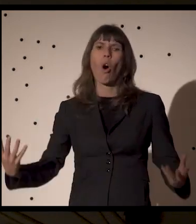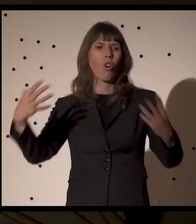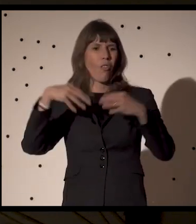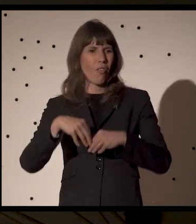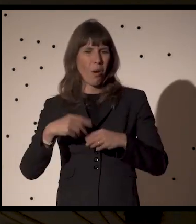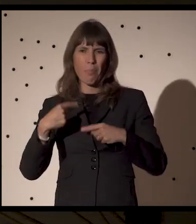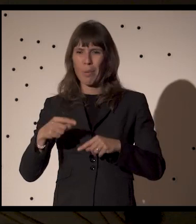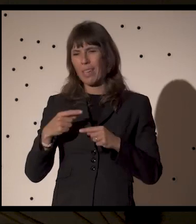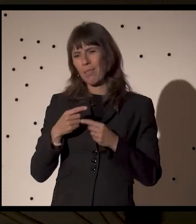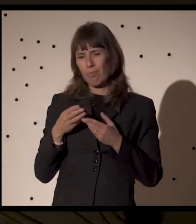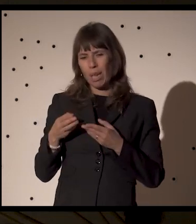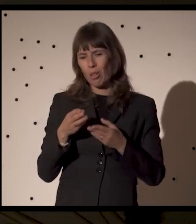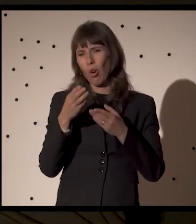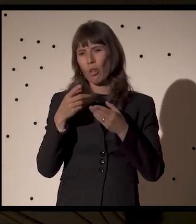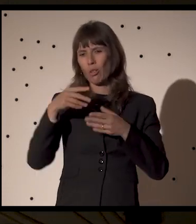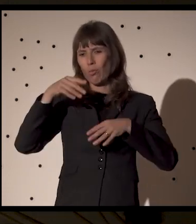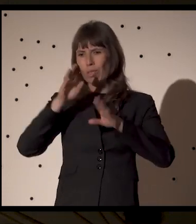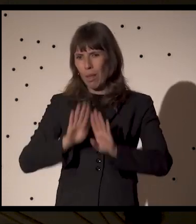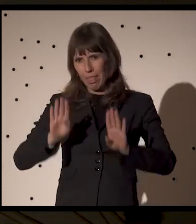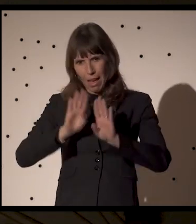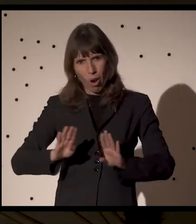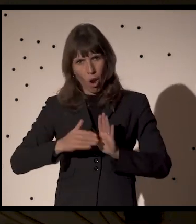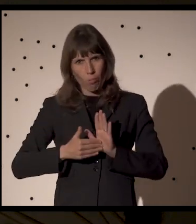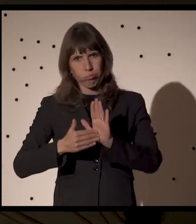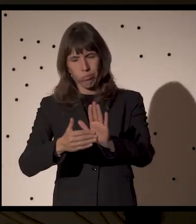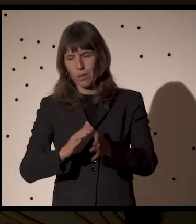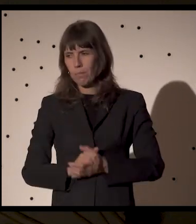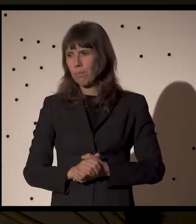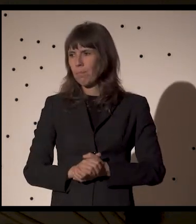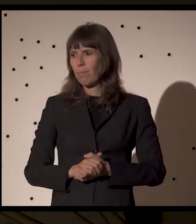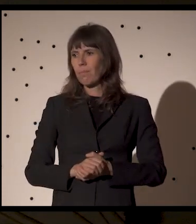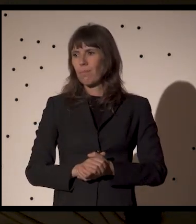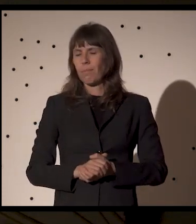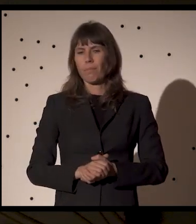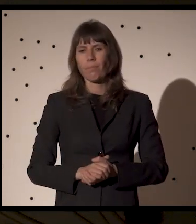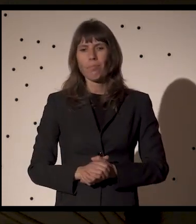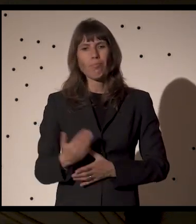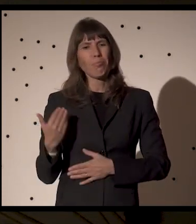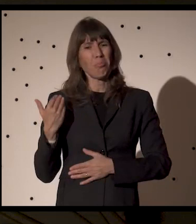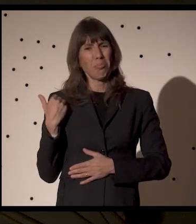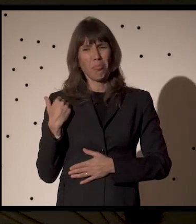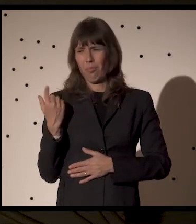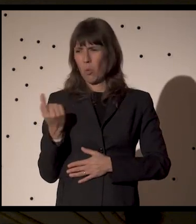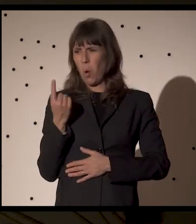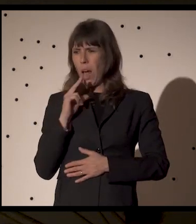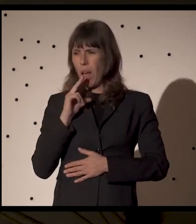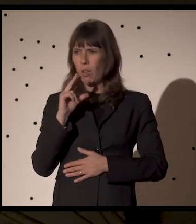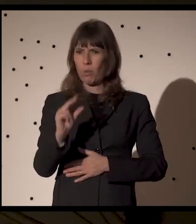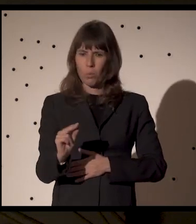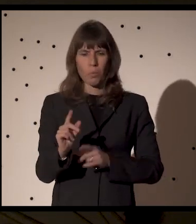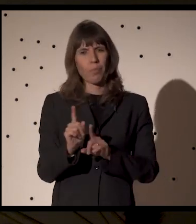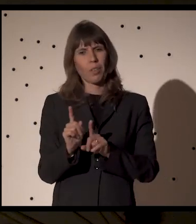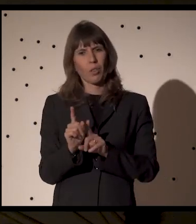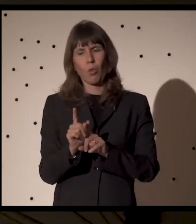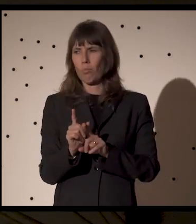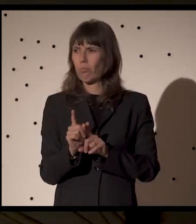si è accennato nel negli interventi che mi hanno preceduto alla all'apertura del teatro nel confronti